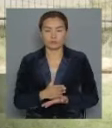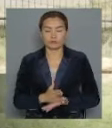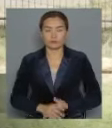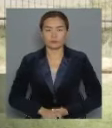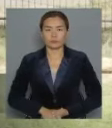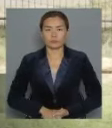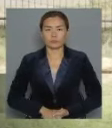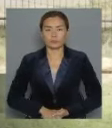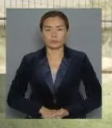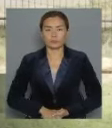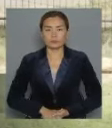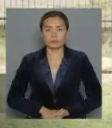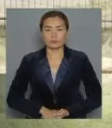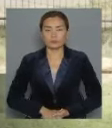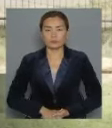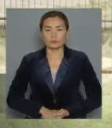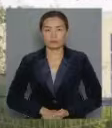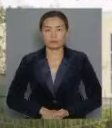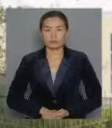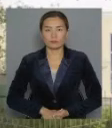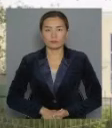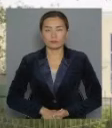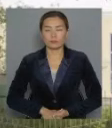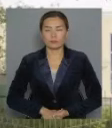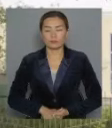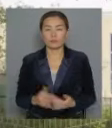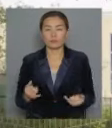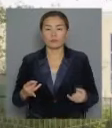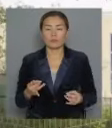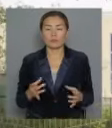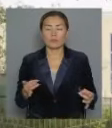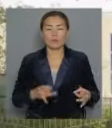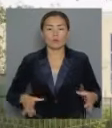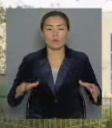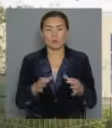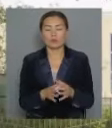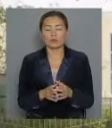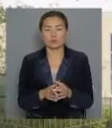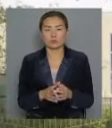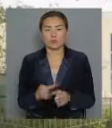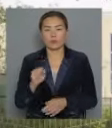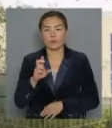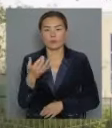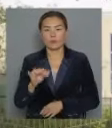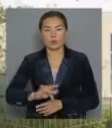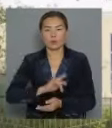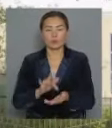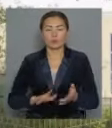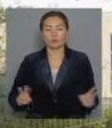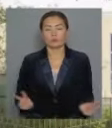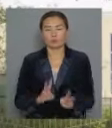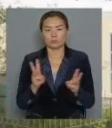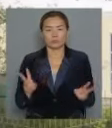қайғыра көңіл айтып жатырған жағдайымыз бар. Бүгін еліміз бойынша Абай облысындағы орман өрттен қаза